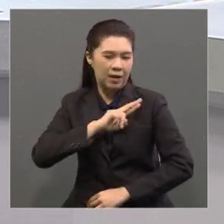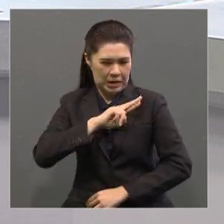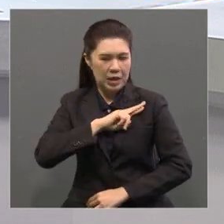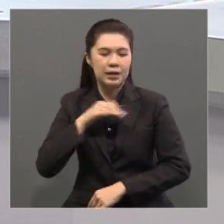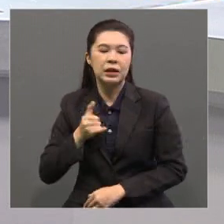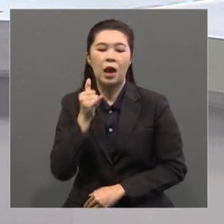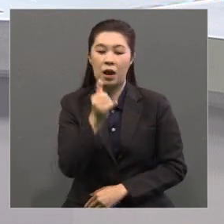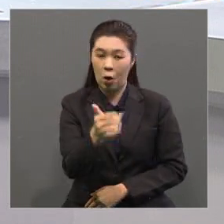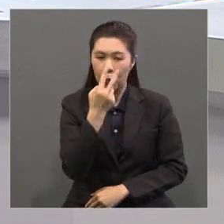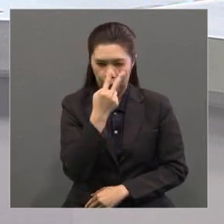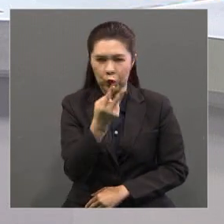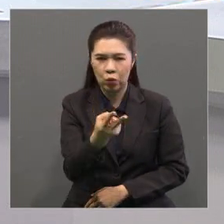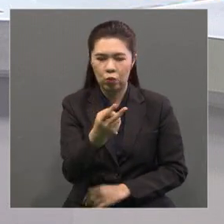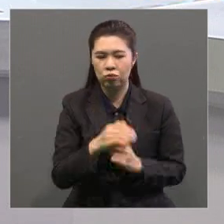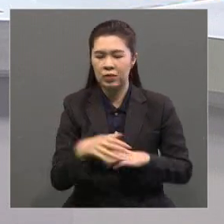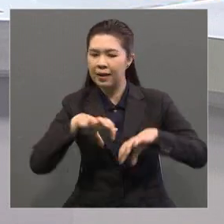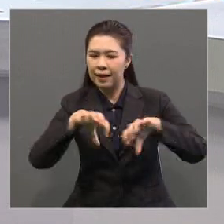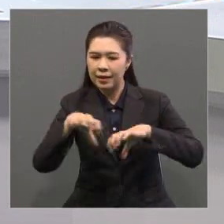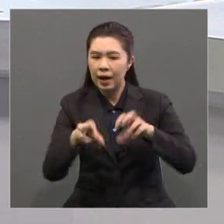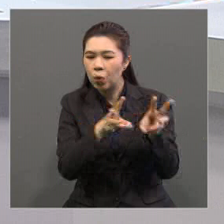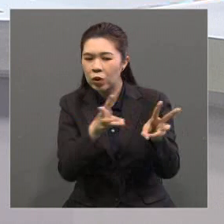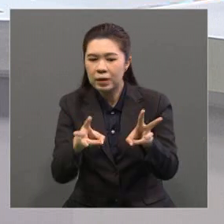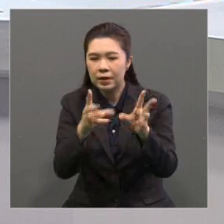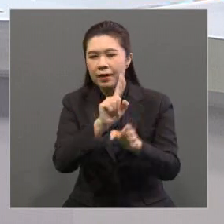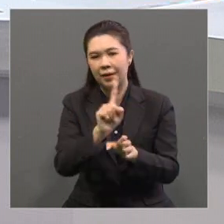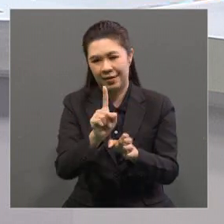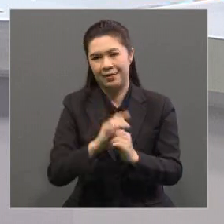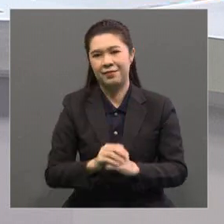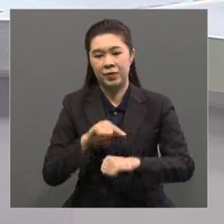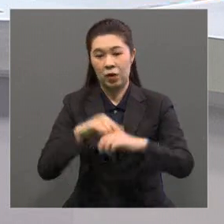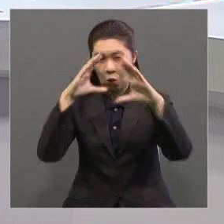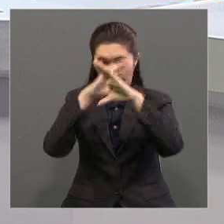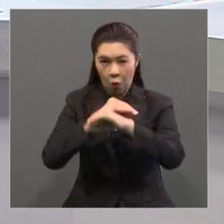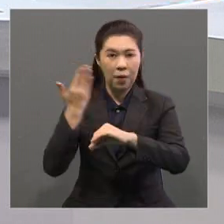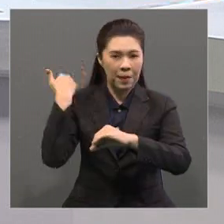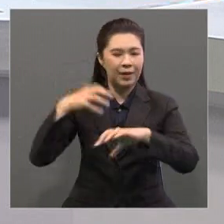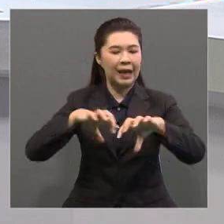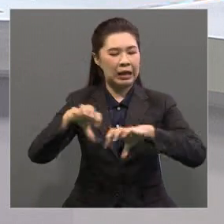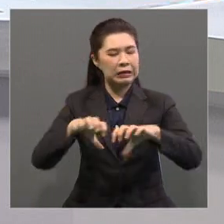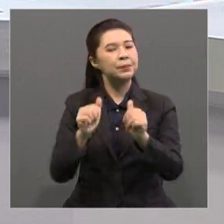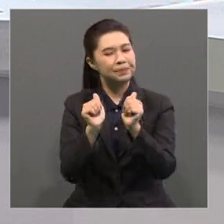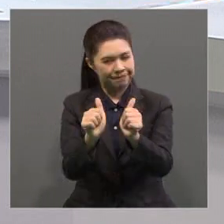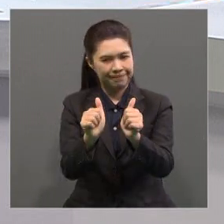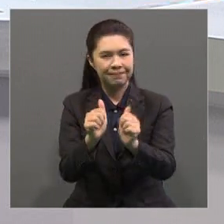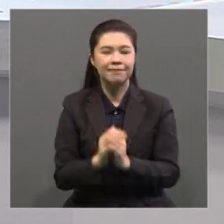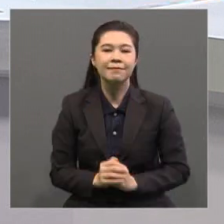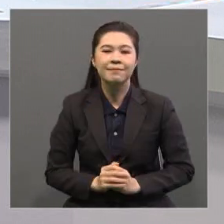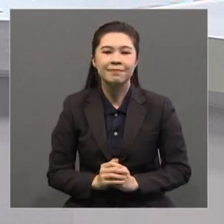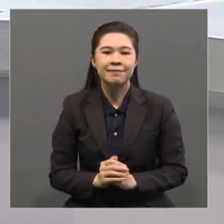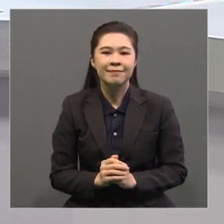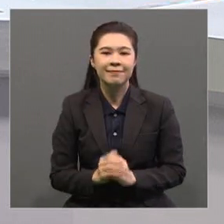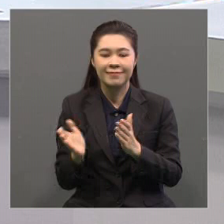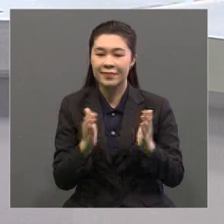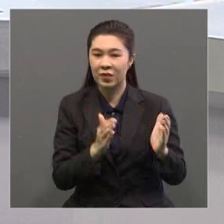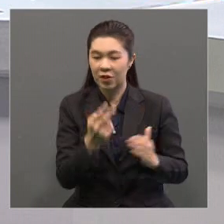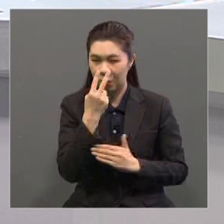เองไปดูซิว่าเอ๊ะเค้าจะจัดการยังไงแต่เมื่อคืนนี้ต้องยอมรับว่าการบริหารจัดการเป็นไปอย่างดีทีเดียวฮะครับแต่ก่อน